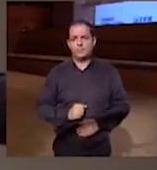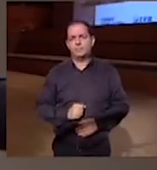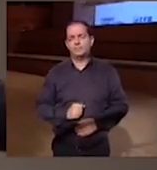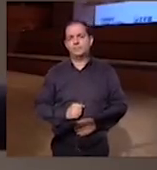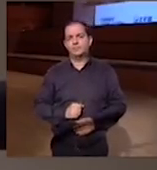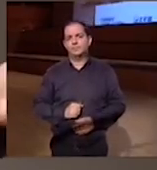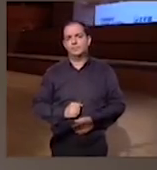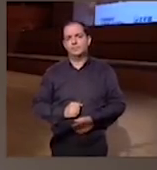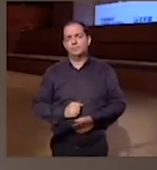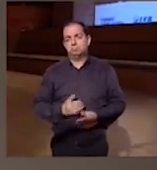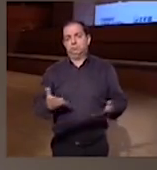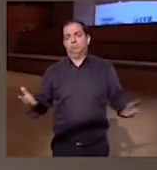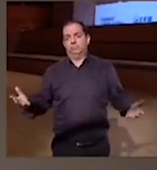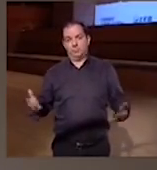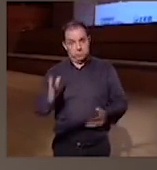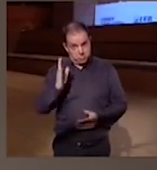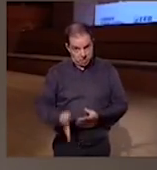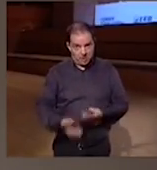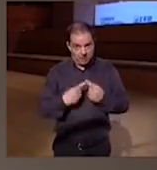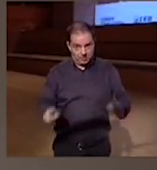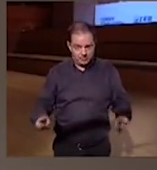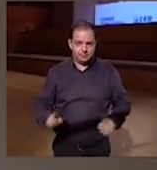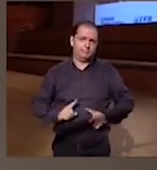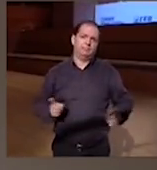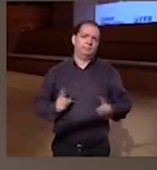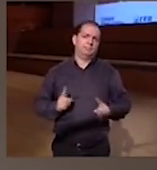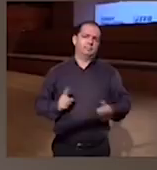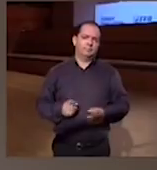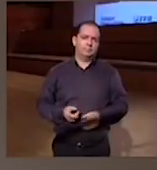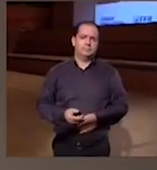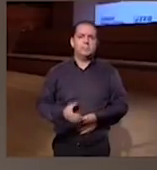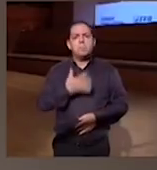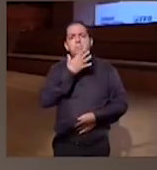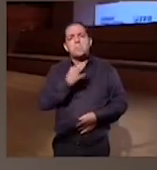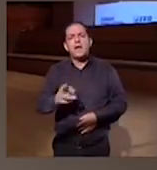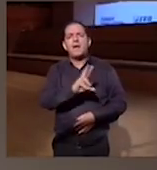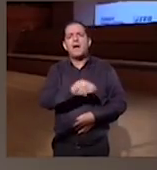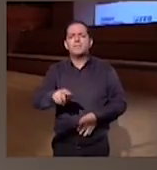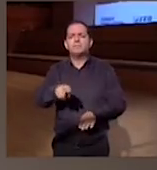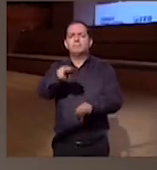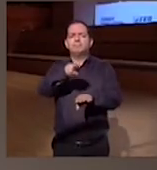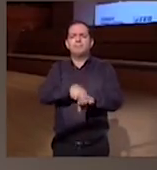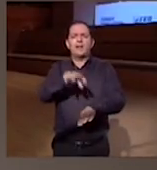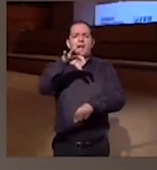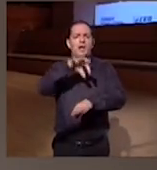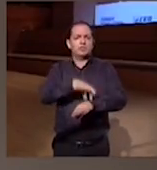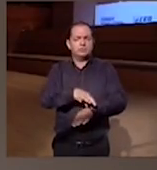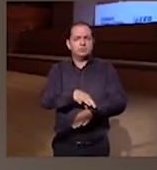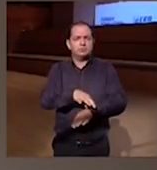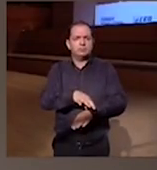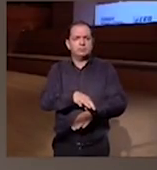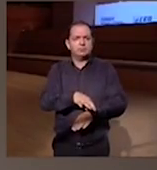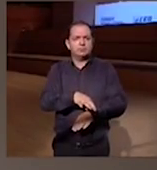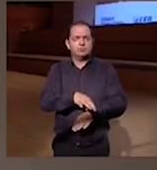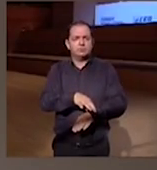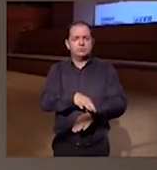Και πώς θα μπορούσε να γίνει αλλιώς άλλωστε? Είναι σαν να έχεις έναν ασθενή και τον βγάζεις